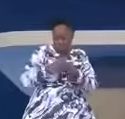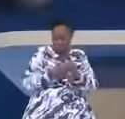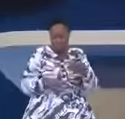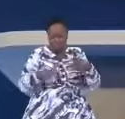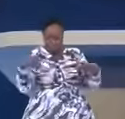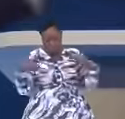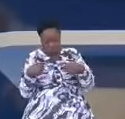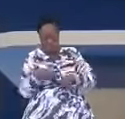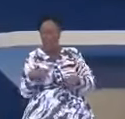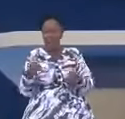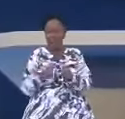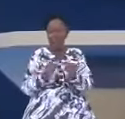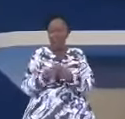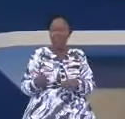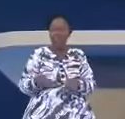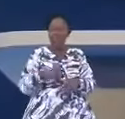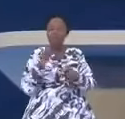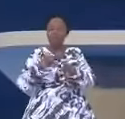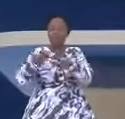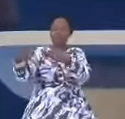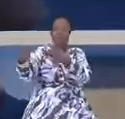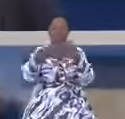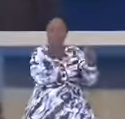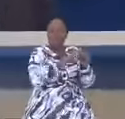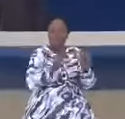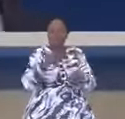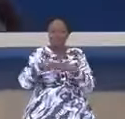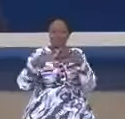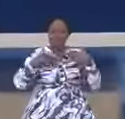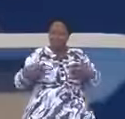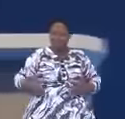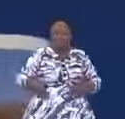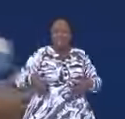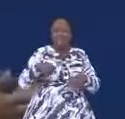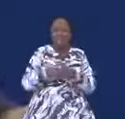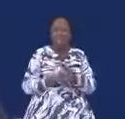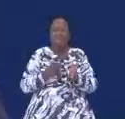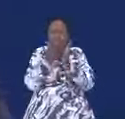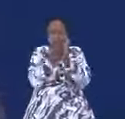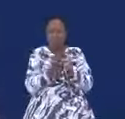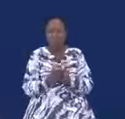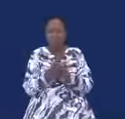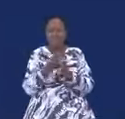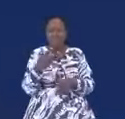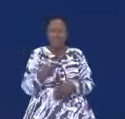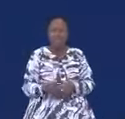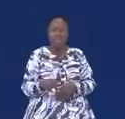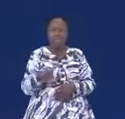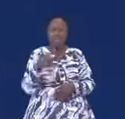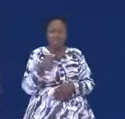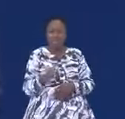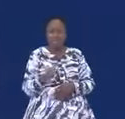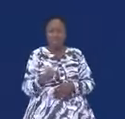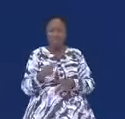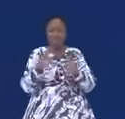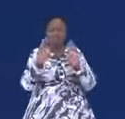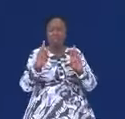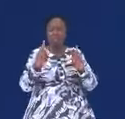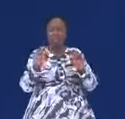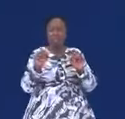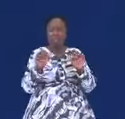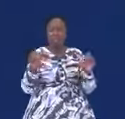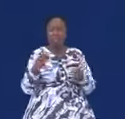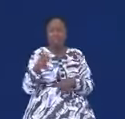partout fille il avait mis le serpent d'airain par terre beaucoup ne le verra pas